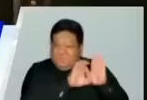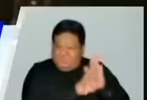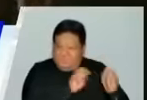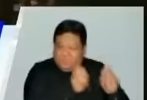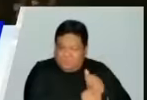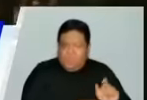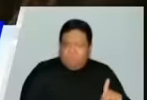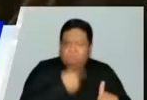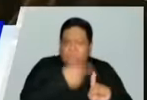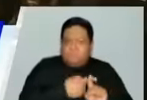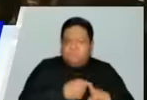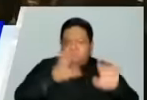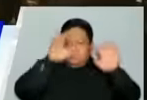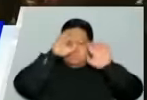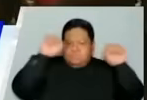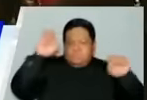Marcos.